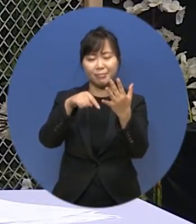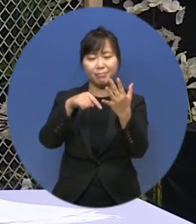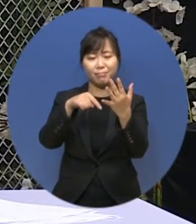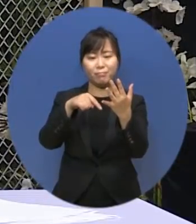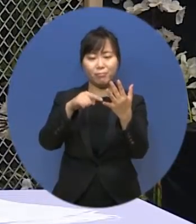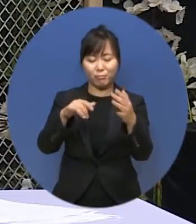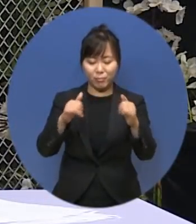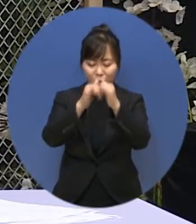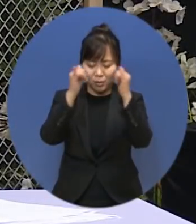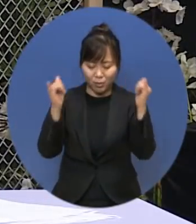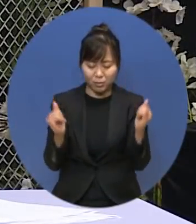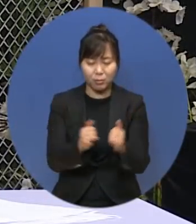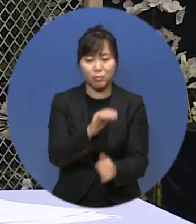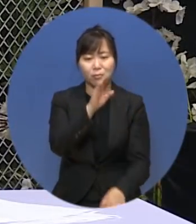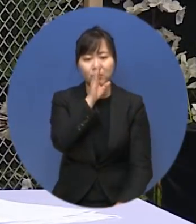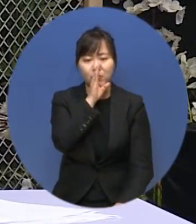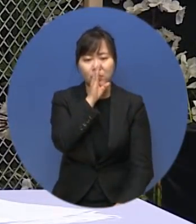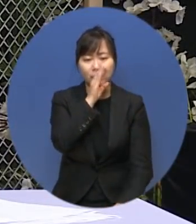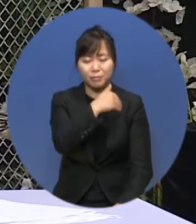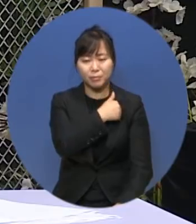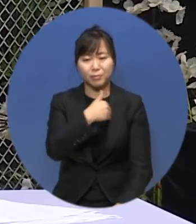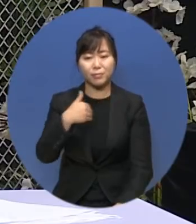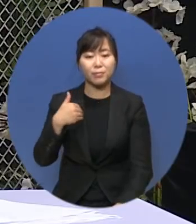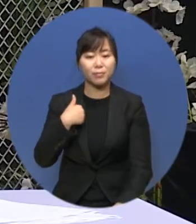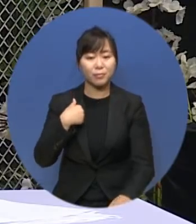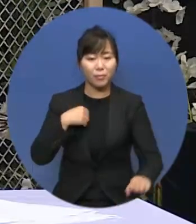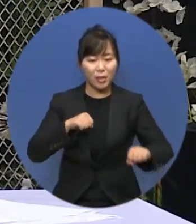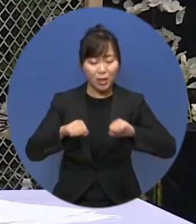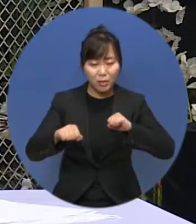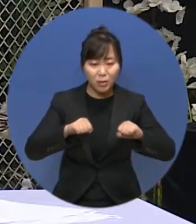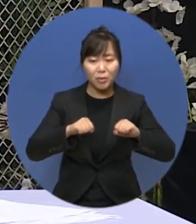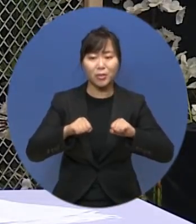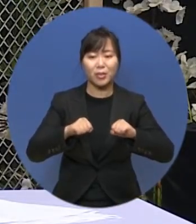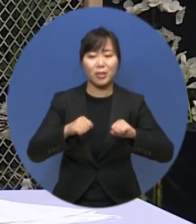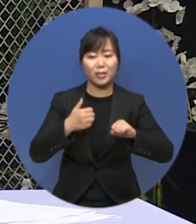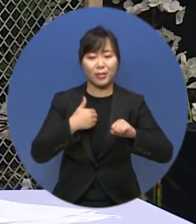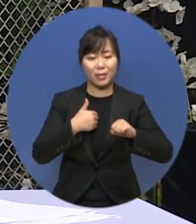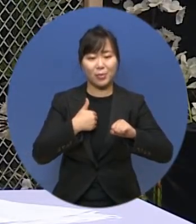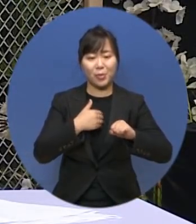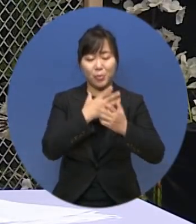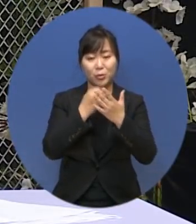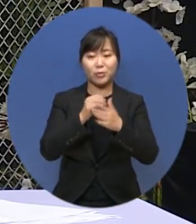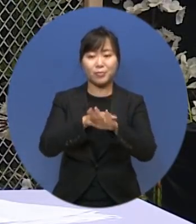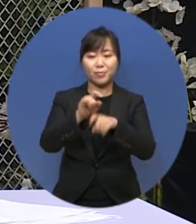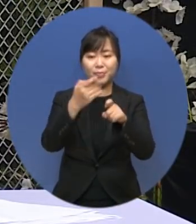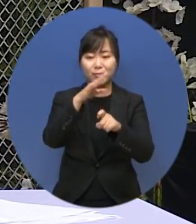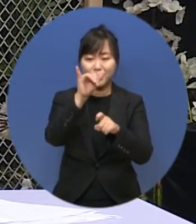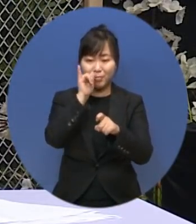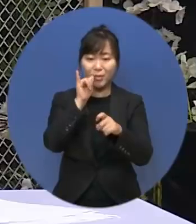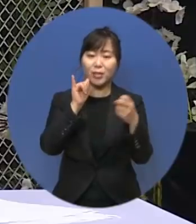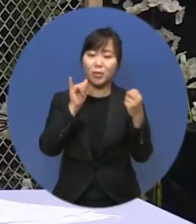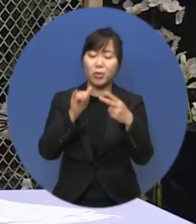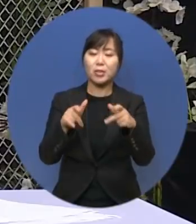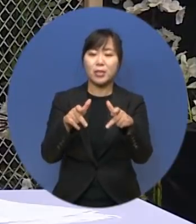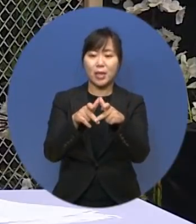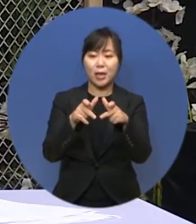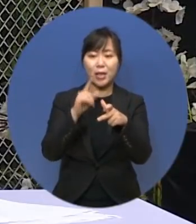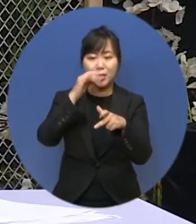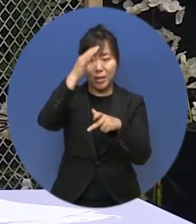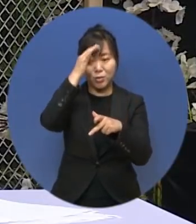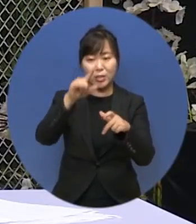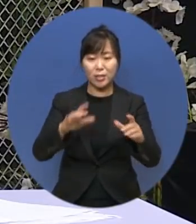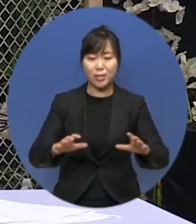교육해서 이 사회에서 정말 당당하게 활동하고 자아 실현할 수 있도록 또 이 장애 예술이